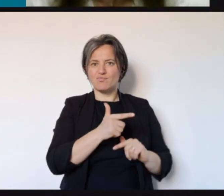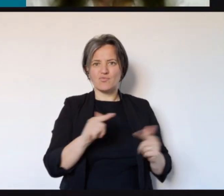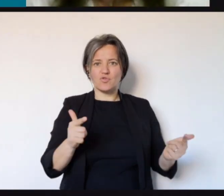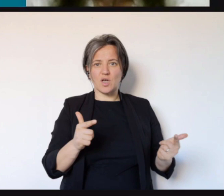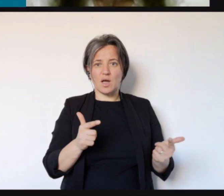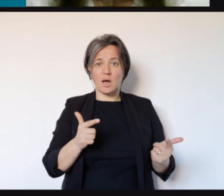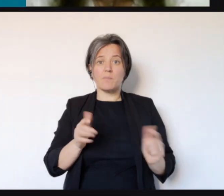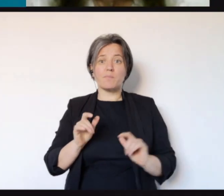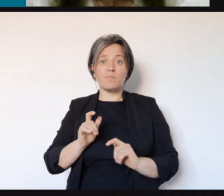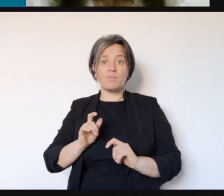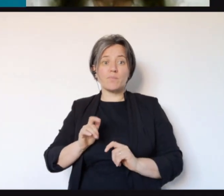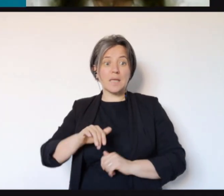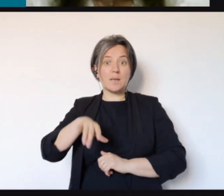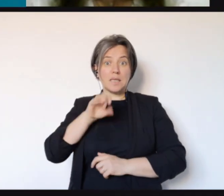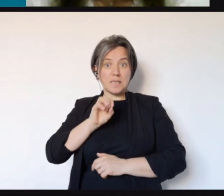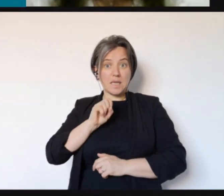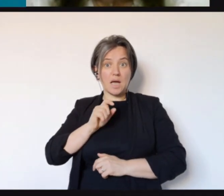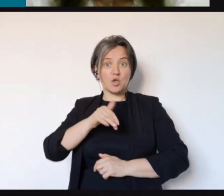personale